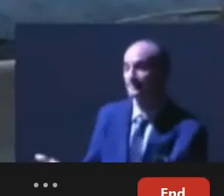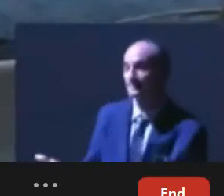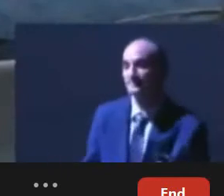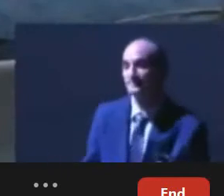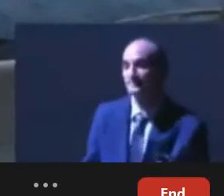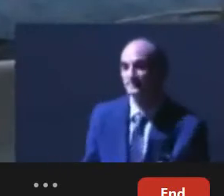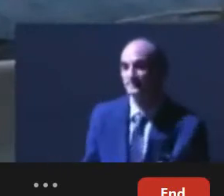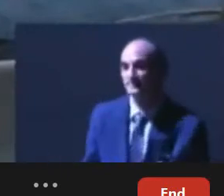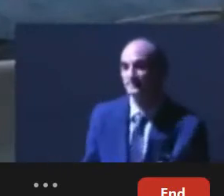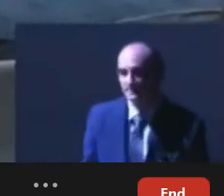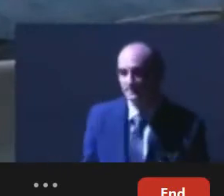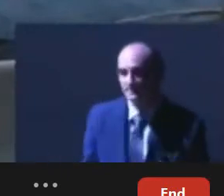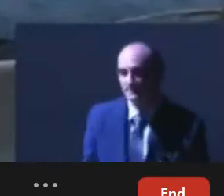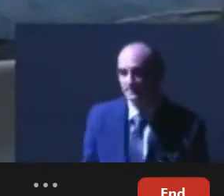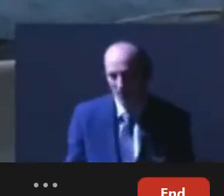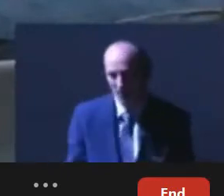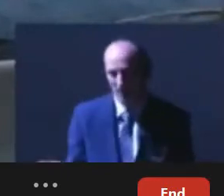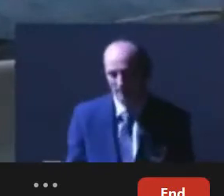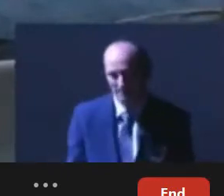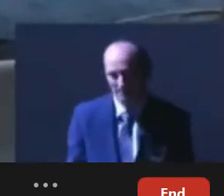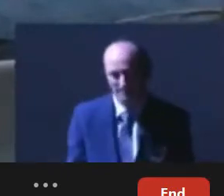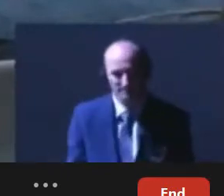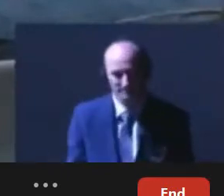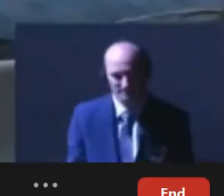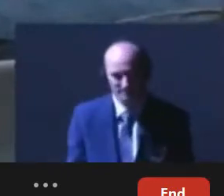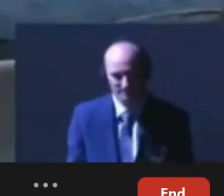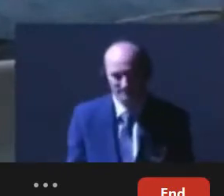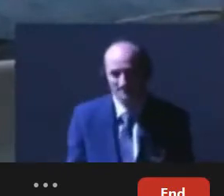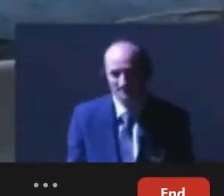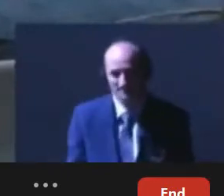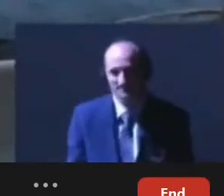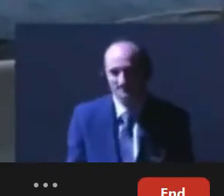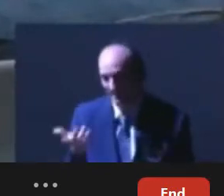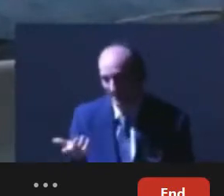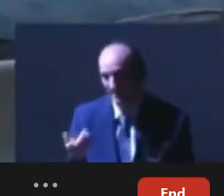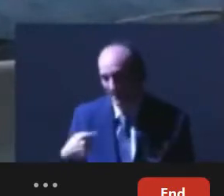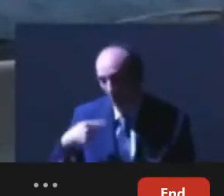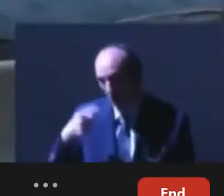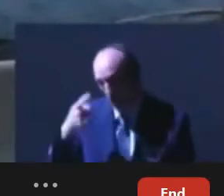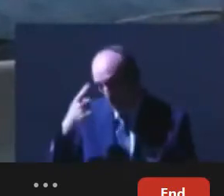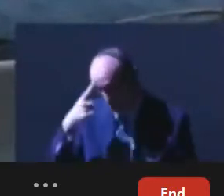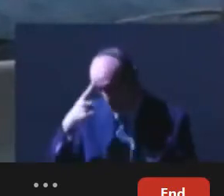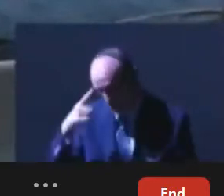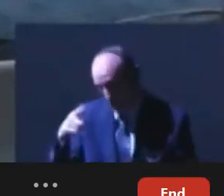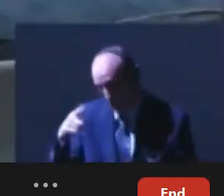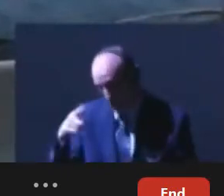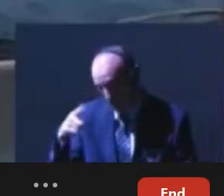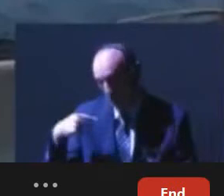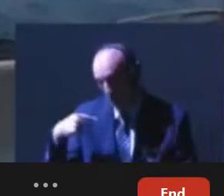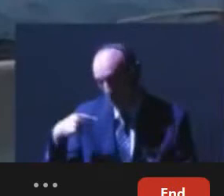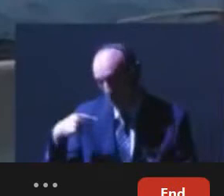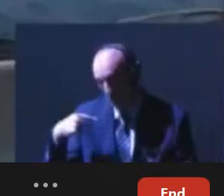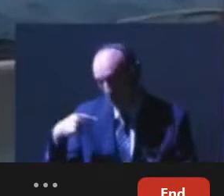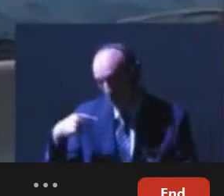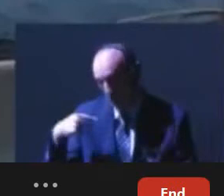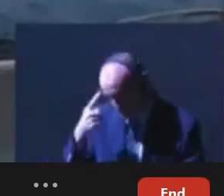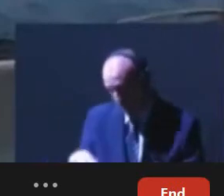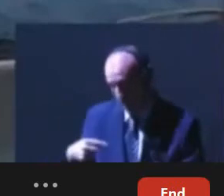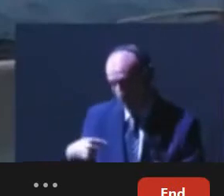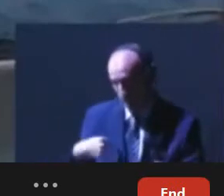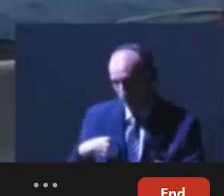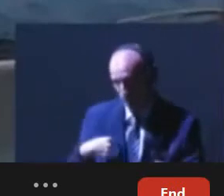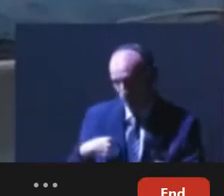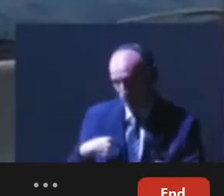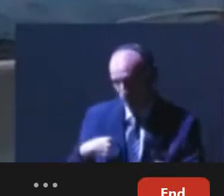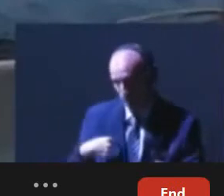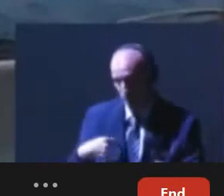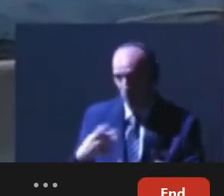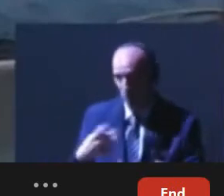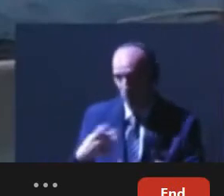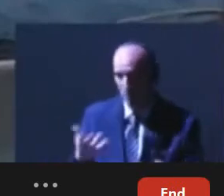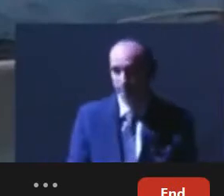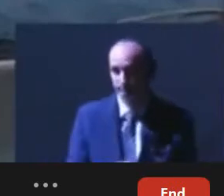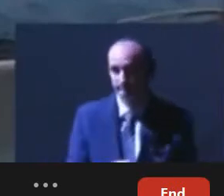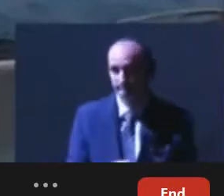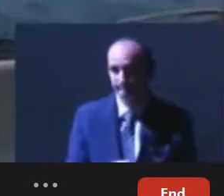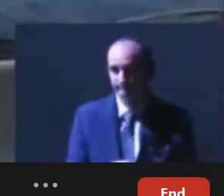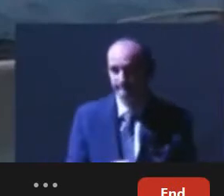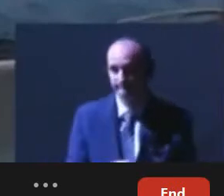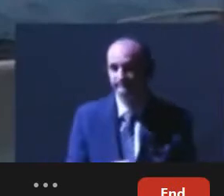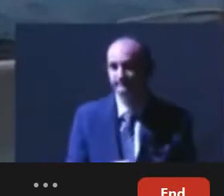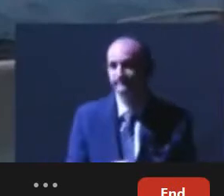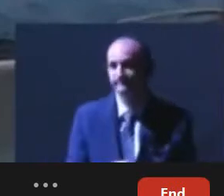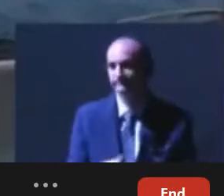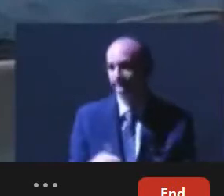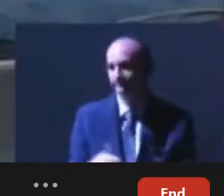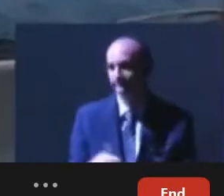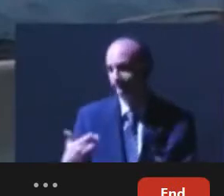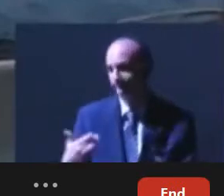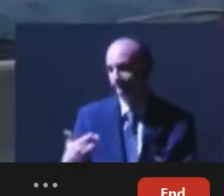nói là 100%. Và khi mọi người bảo nó là lãnh đạo không biết họ đi đâu, tôi thấy rất là buồn cười. Tôi 100% tôi biết là tôi đang đi đâu. Sao mọi